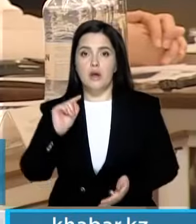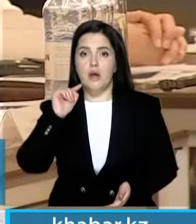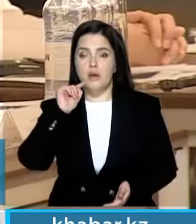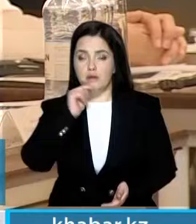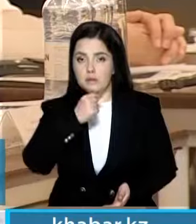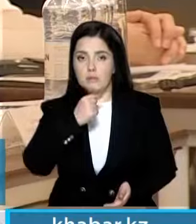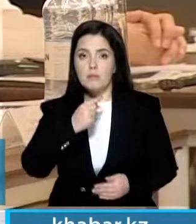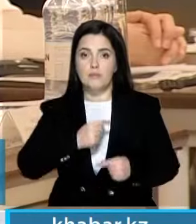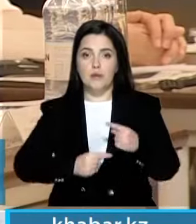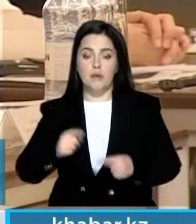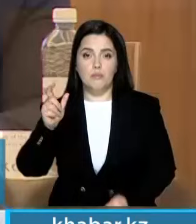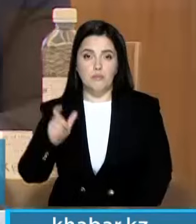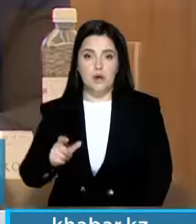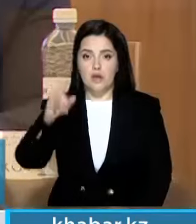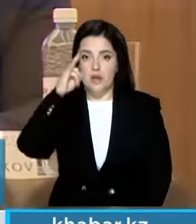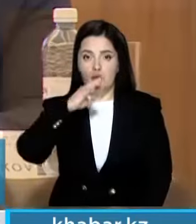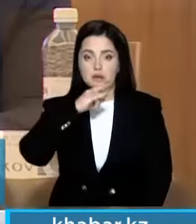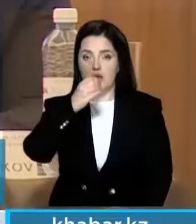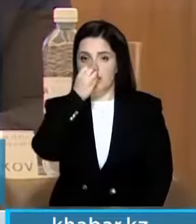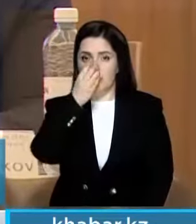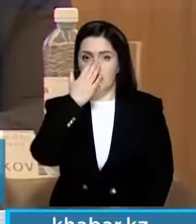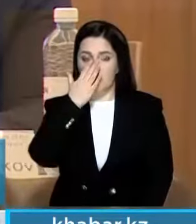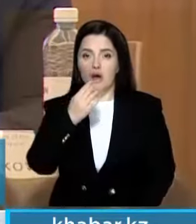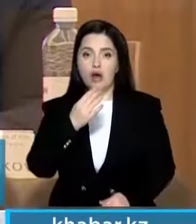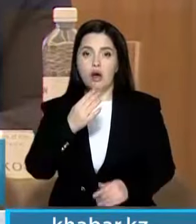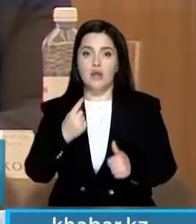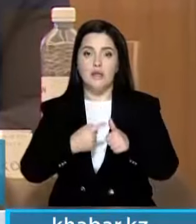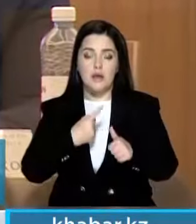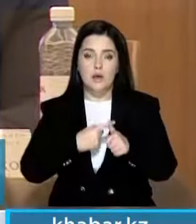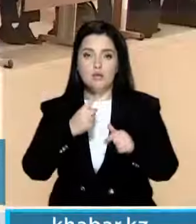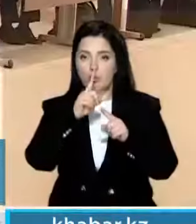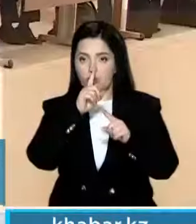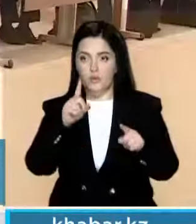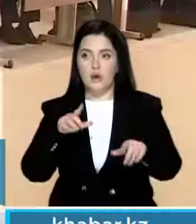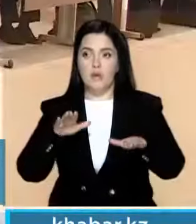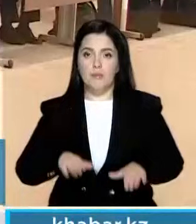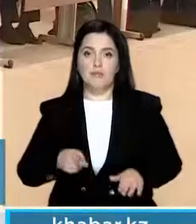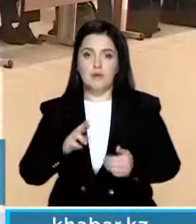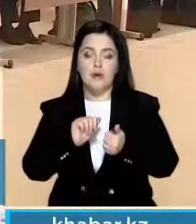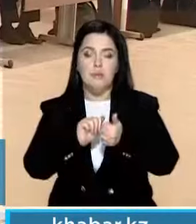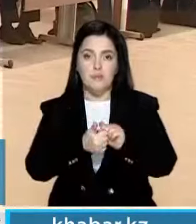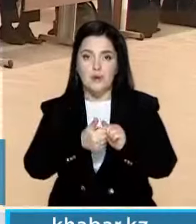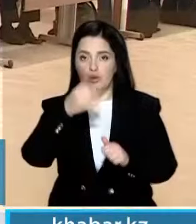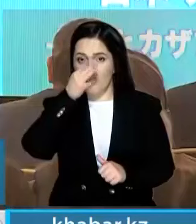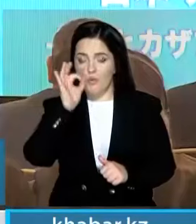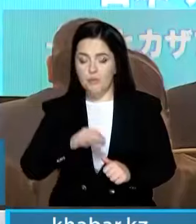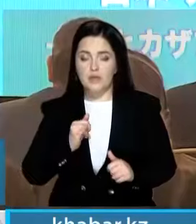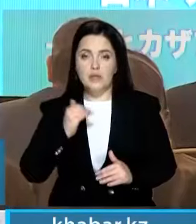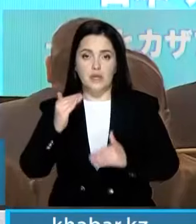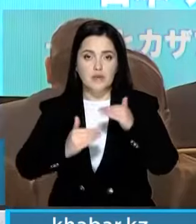сфере. Предприниматели Казахстана и Японии называют такие бизнес-форумы уникальной площадкой для обмена опытом и дальнейшего